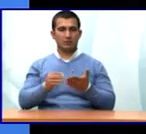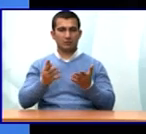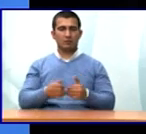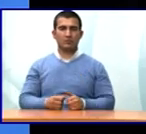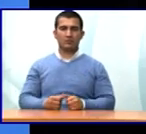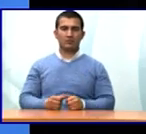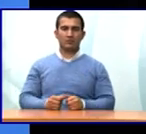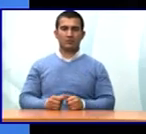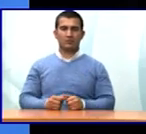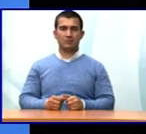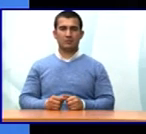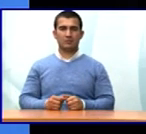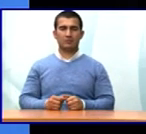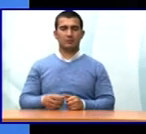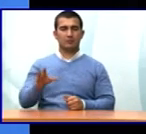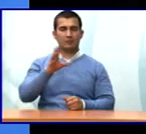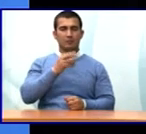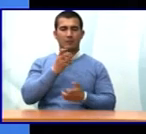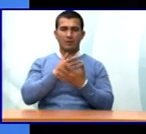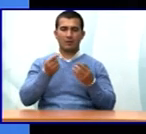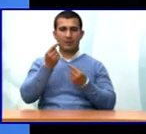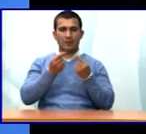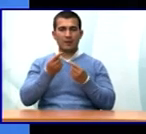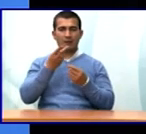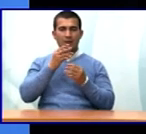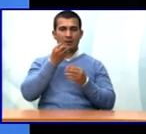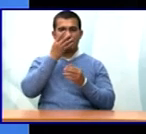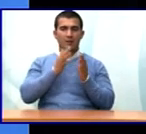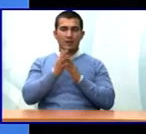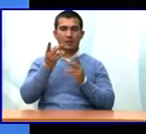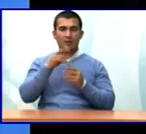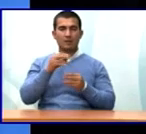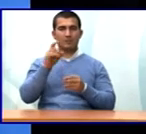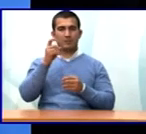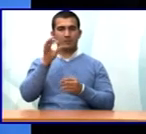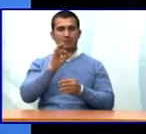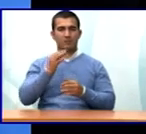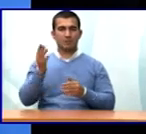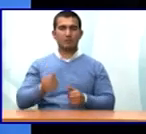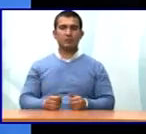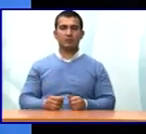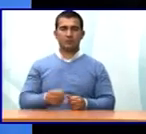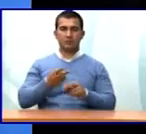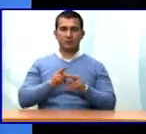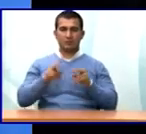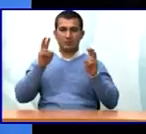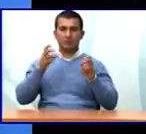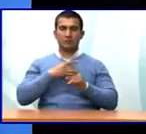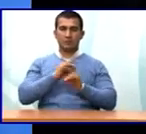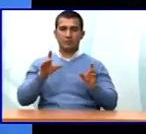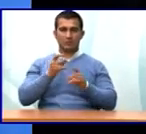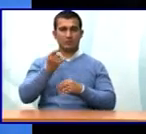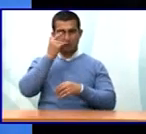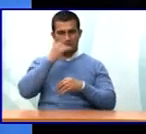o'sha mineral o'g'itlar asosida tuzilgan. Endi darsimiz hamda mavzuyimiz tushunarli